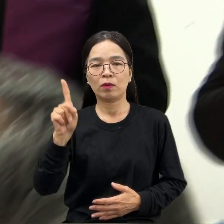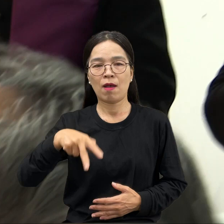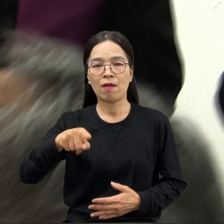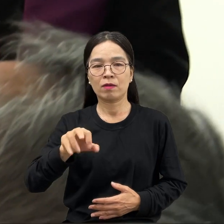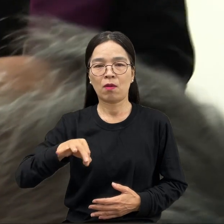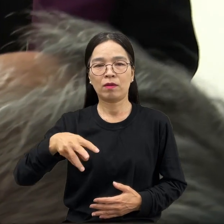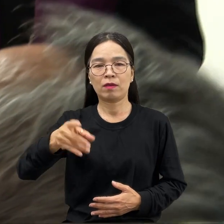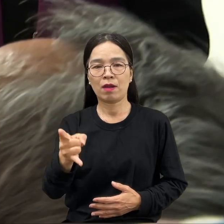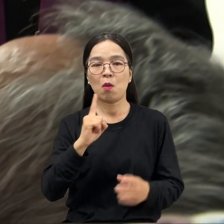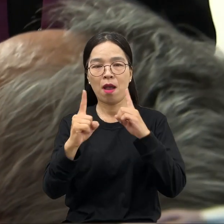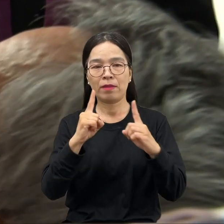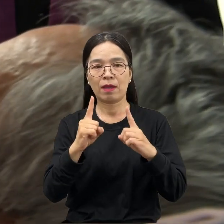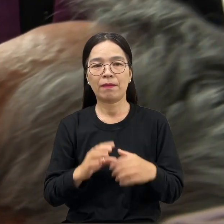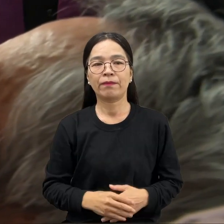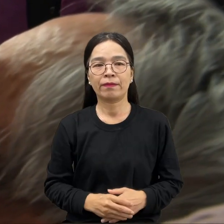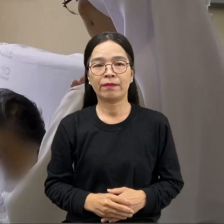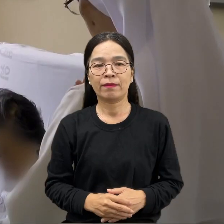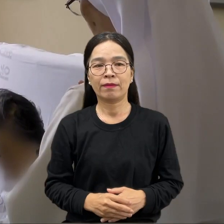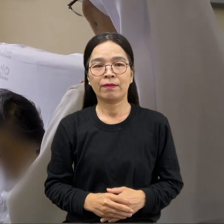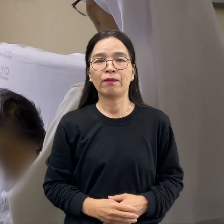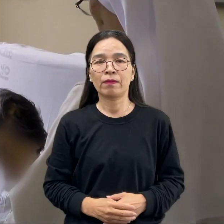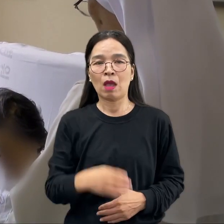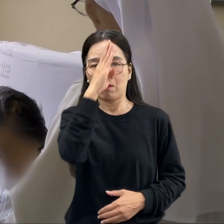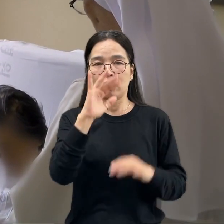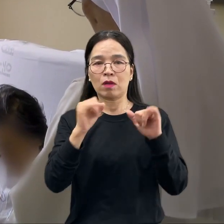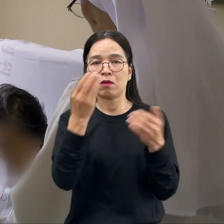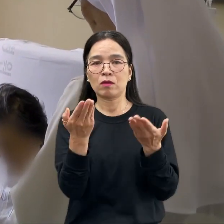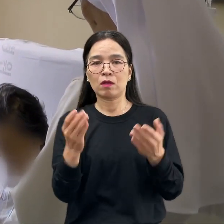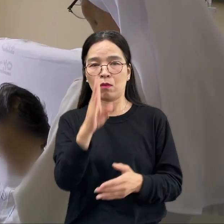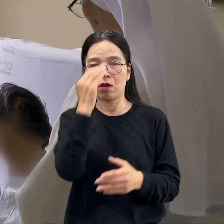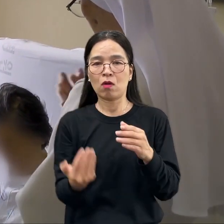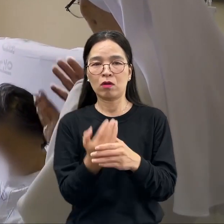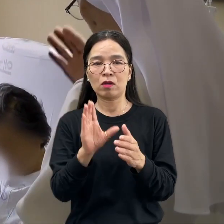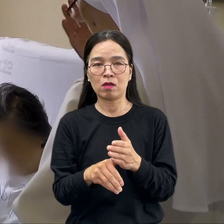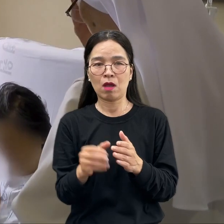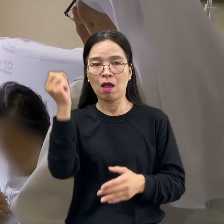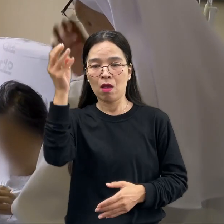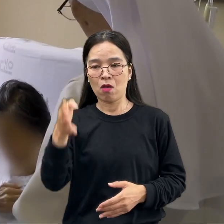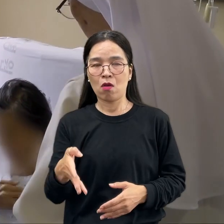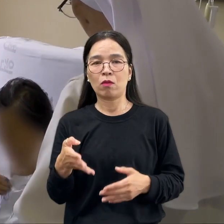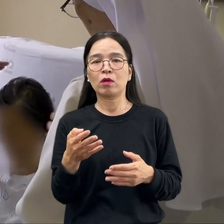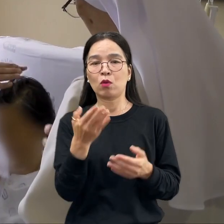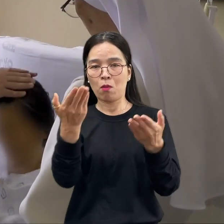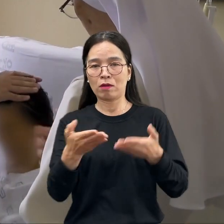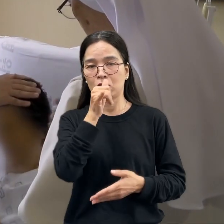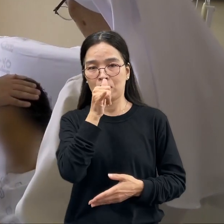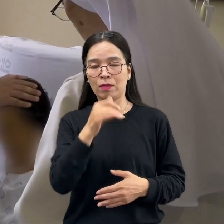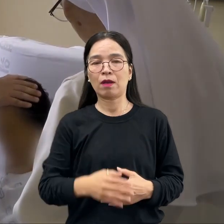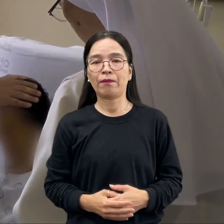이를 노자성체라고 합니다. 병자성사는 병에 걸렸을 경우에는 몇 번이고 받을 수